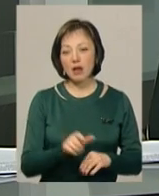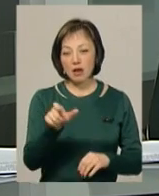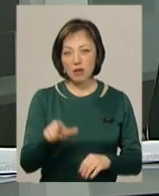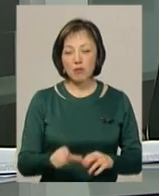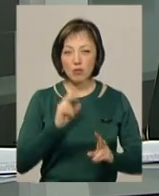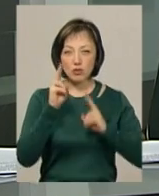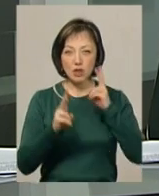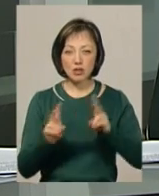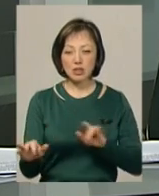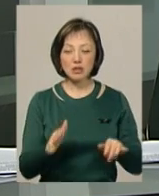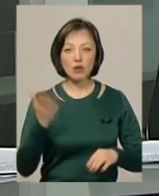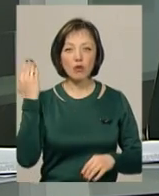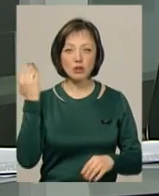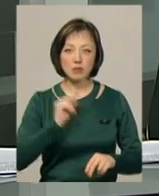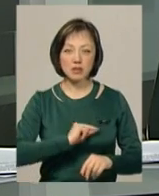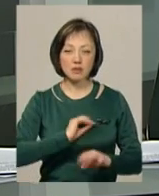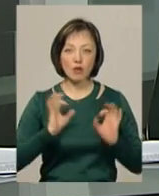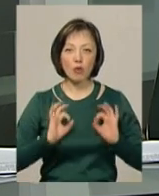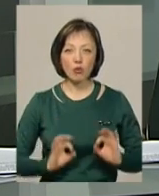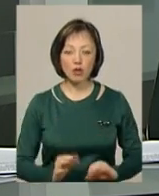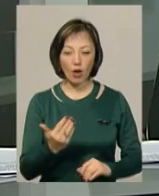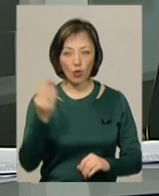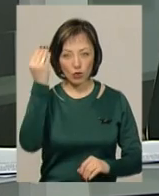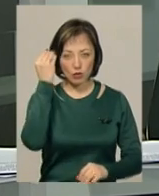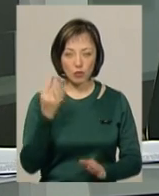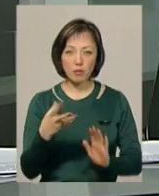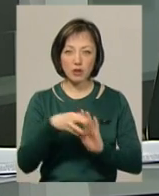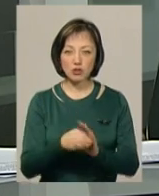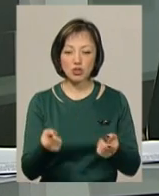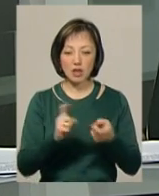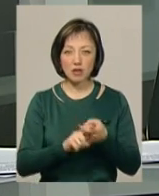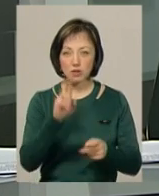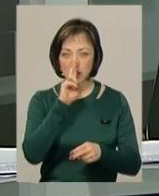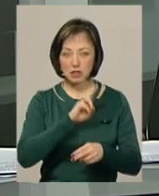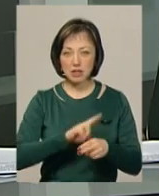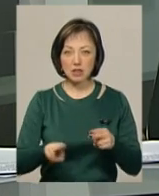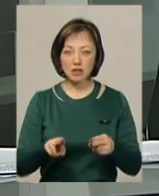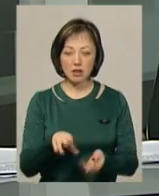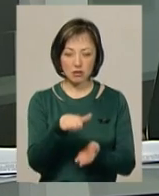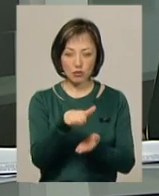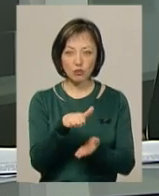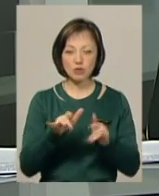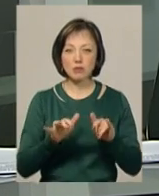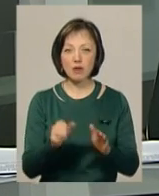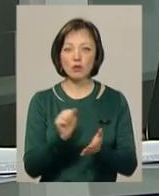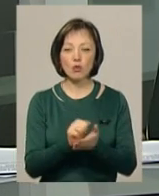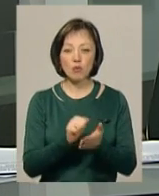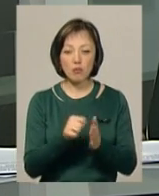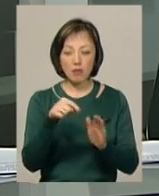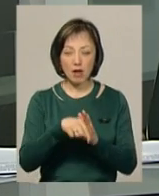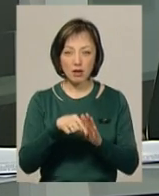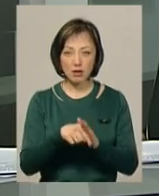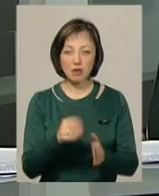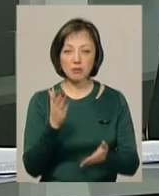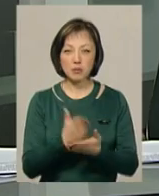поскаржився на дії колишніх працівників прокуратури, які, на його думку, причетні до зникнення тому справи. У цих документах, за словами